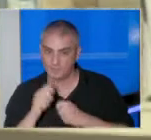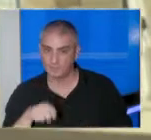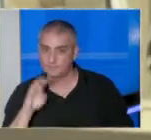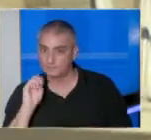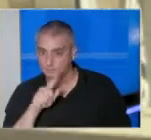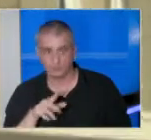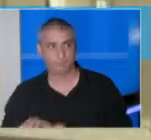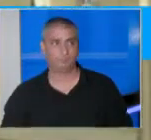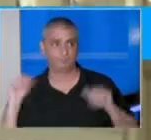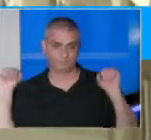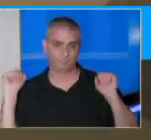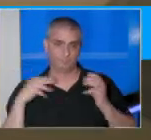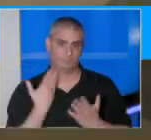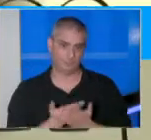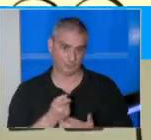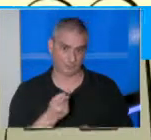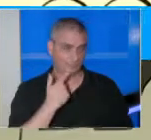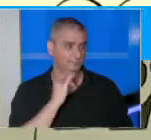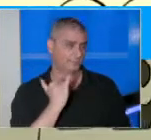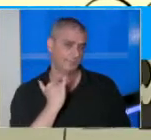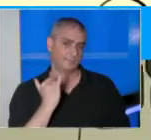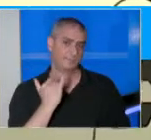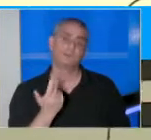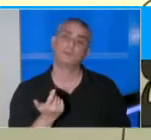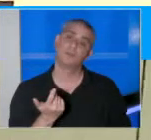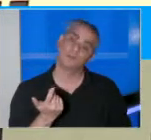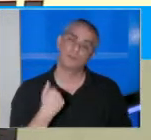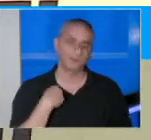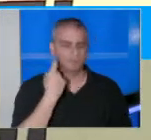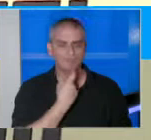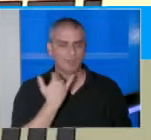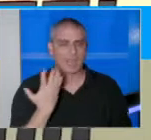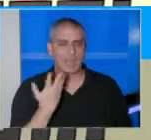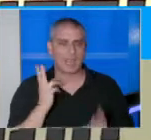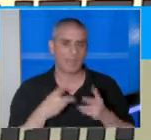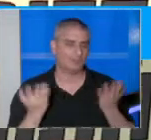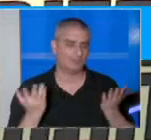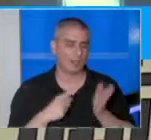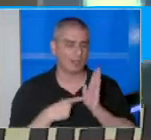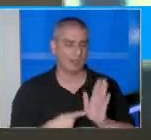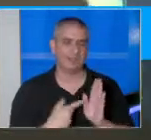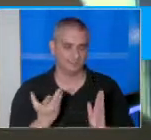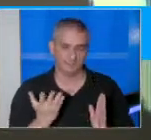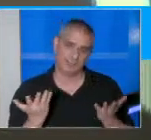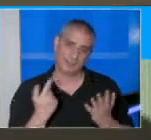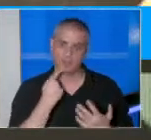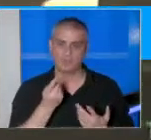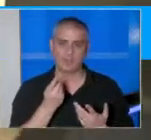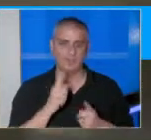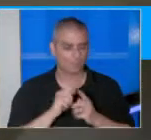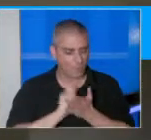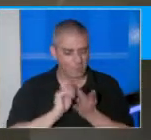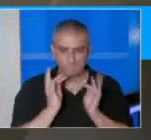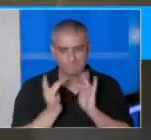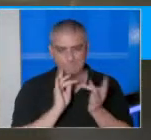זוהר משך את ההצעה הזו. כן, אני טועה ביני לבין עצמי כל פעם איך אפשר להציג את איך נאמר, את